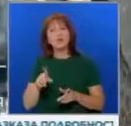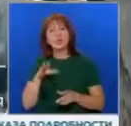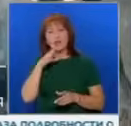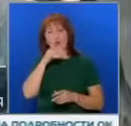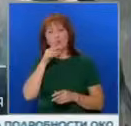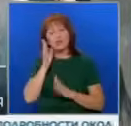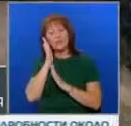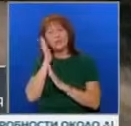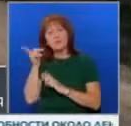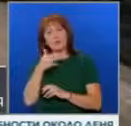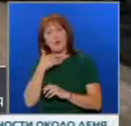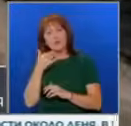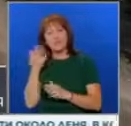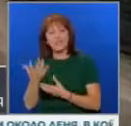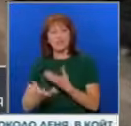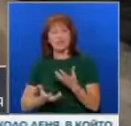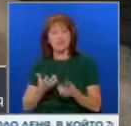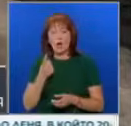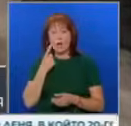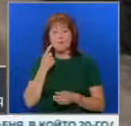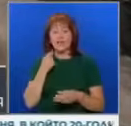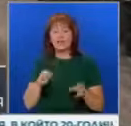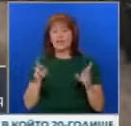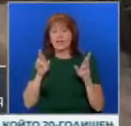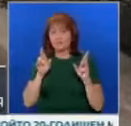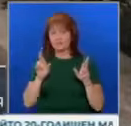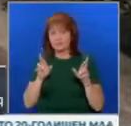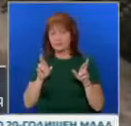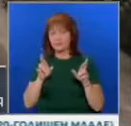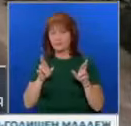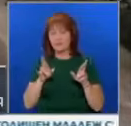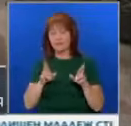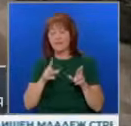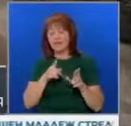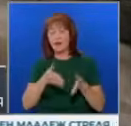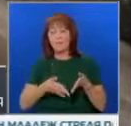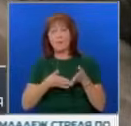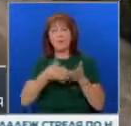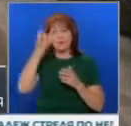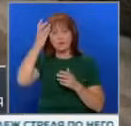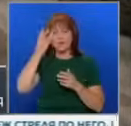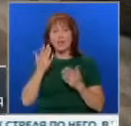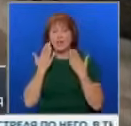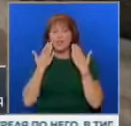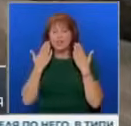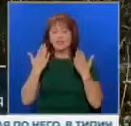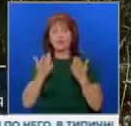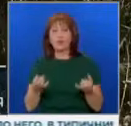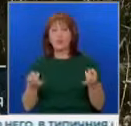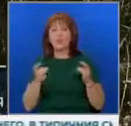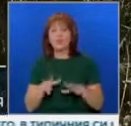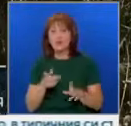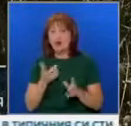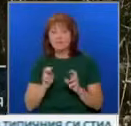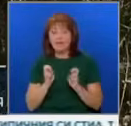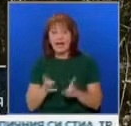няма и. Младият мъж се надява на помощ от държавата. Живота, всичко от начало. Как се прави пак стадо? Как се